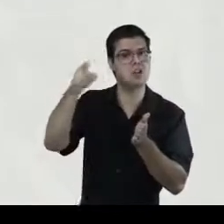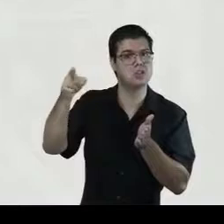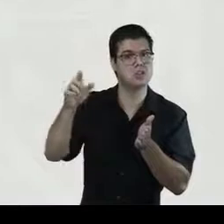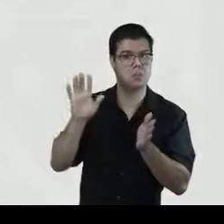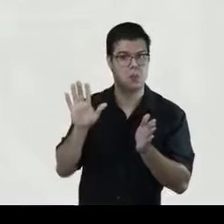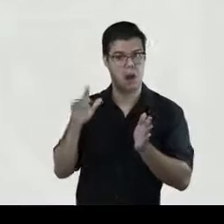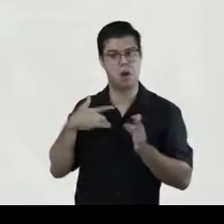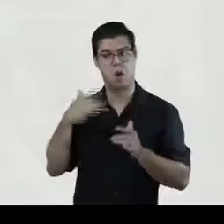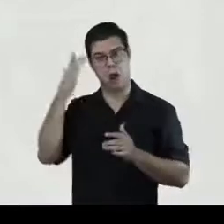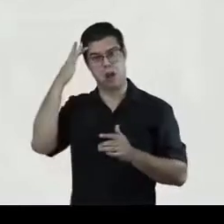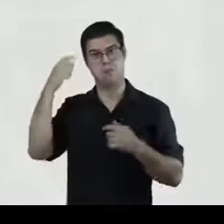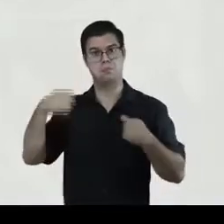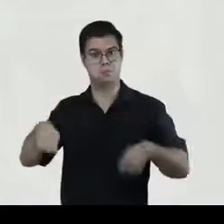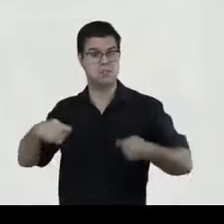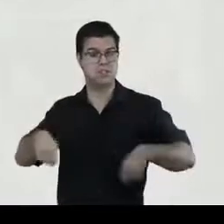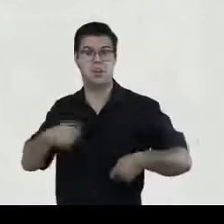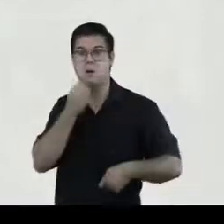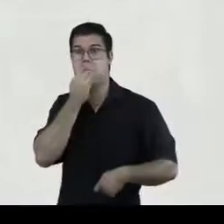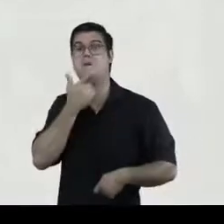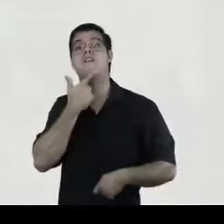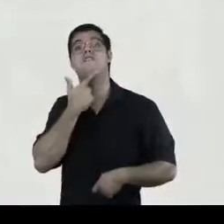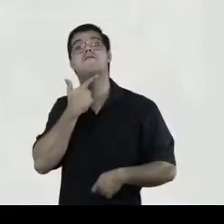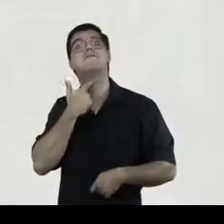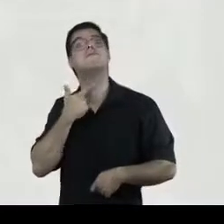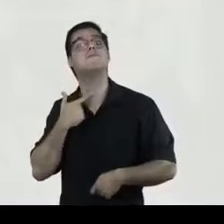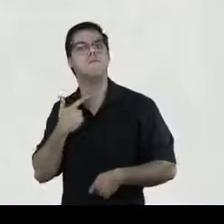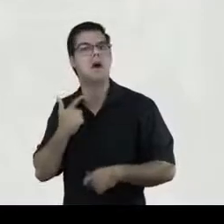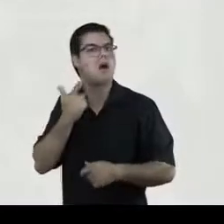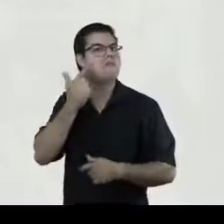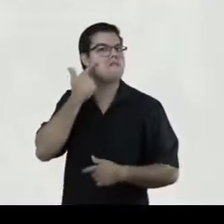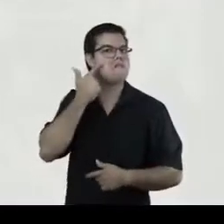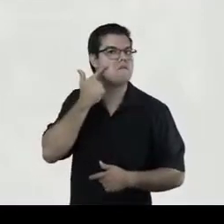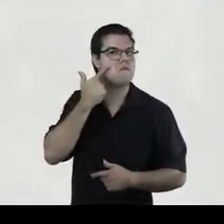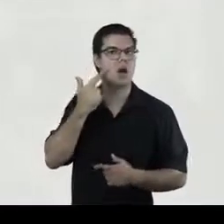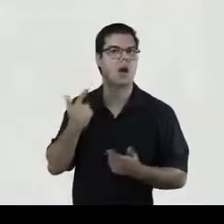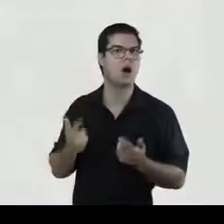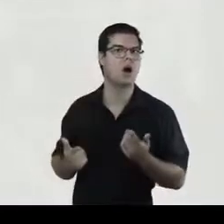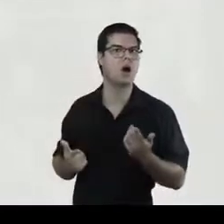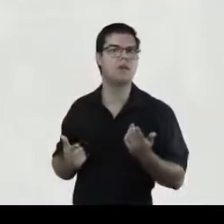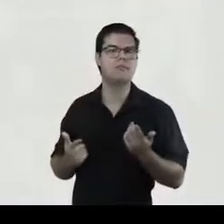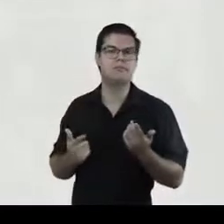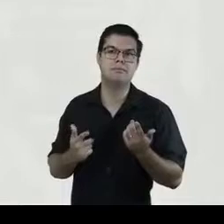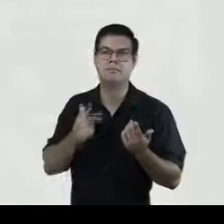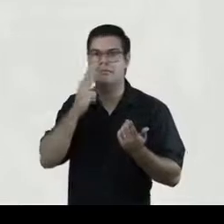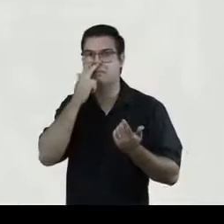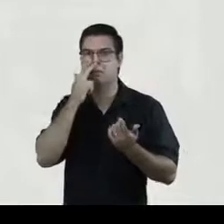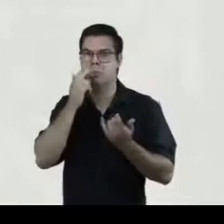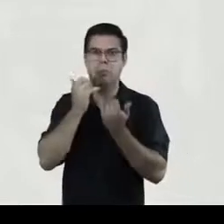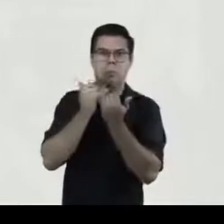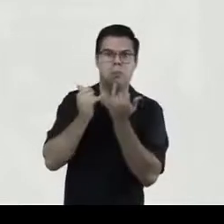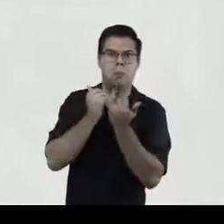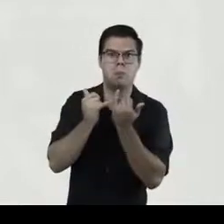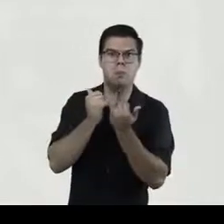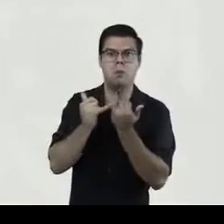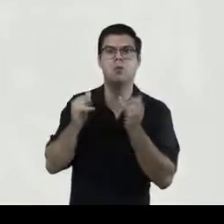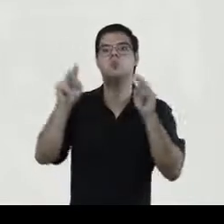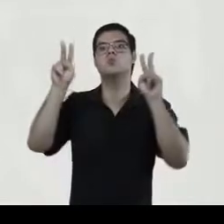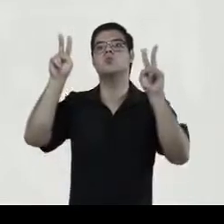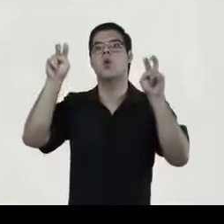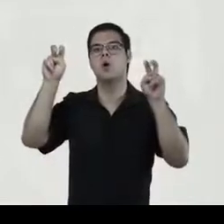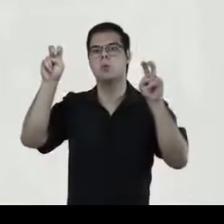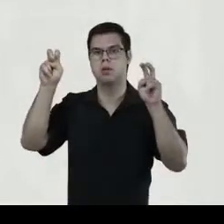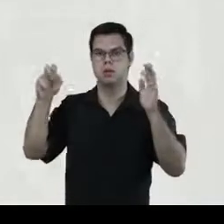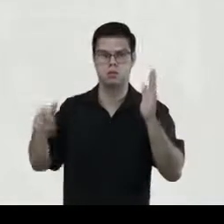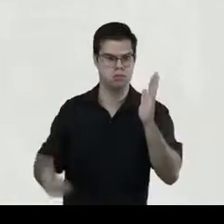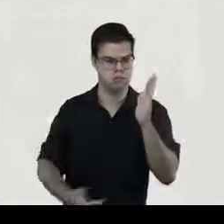voir une ressemblance entre le cul de lampe de l'exemplaire lyonnais